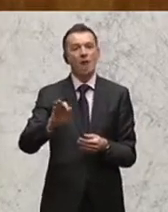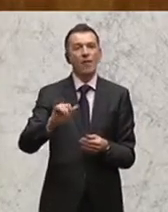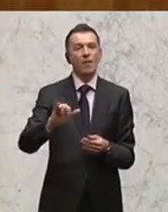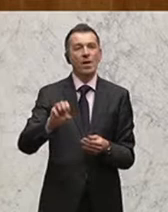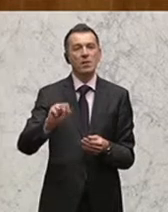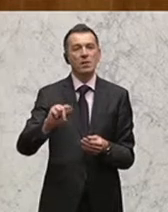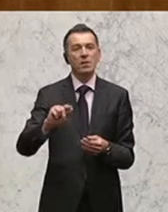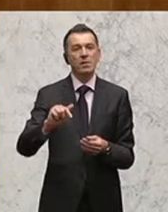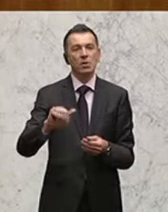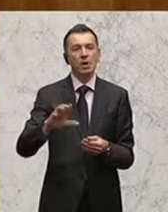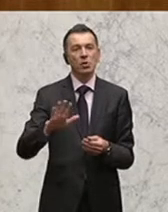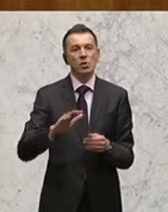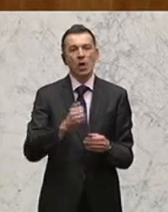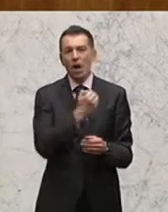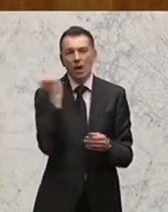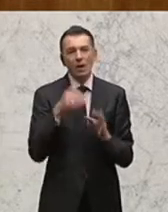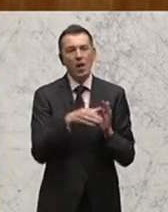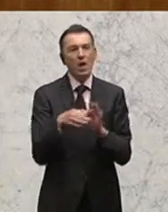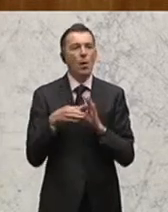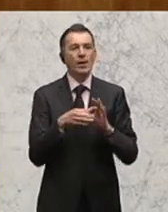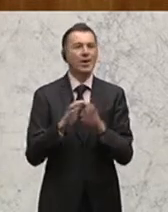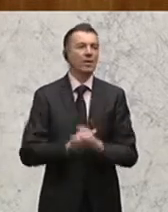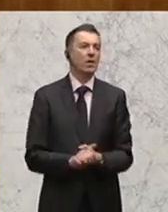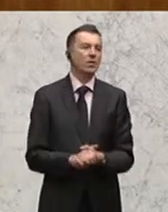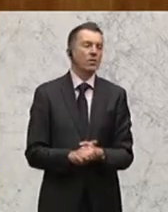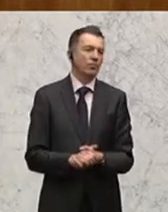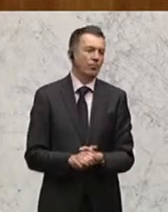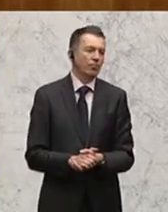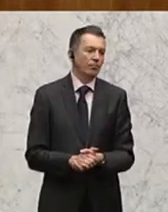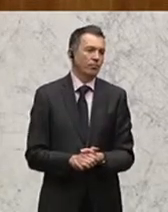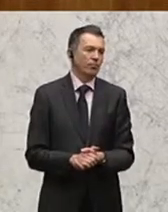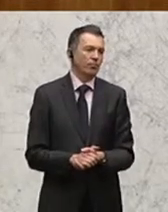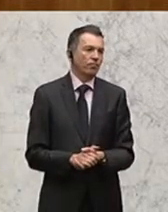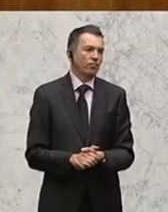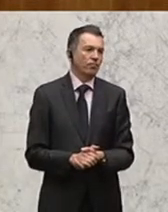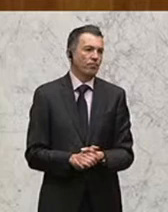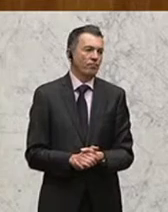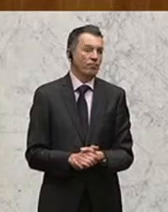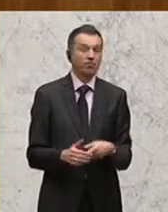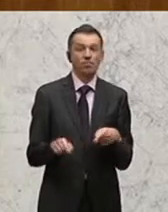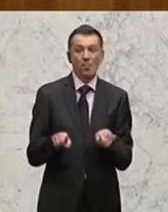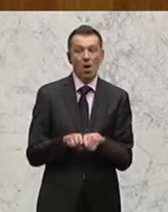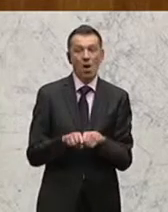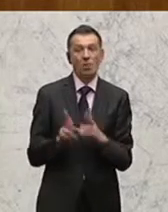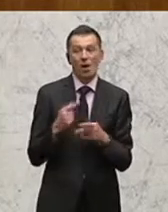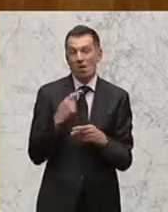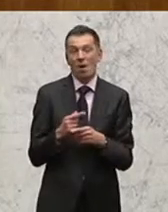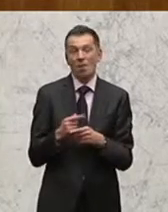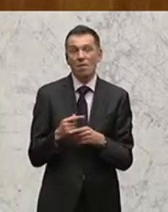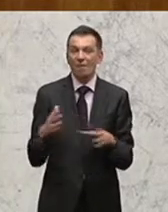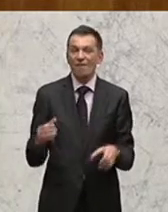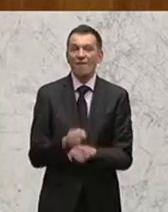salafistisch-radikale Organisation auch eingestuft. Ich würde sagen, dass man auch verfassungsfeindliche Organisation dazu sagen